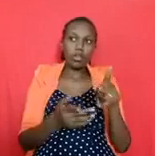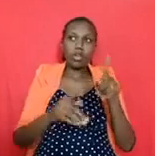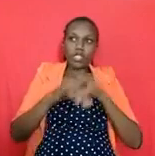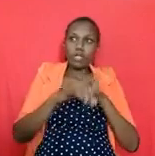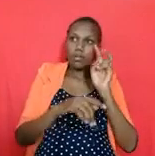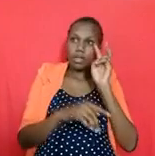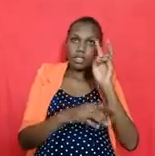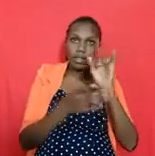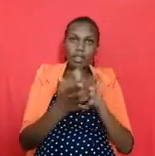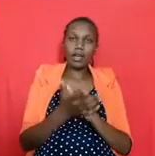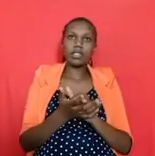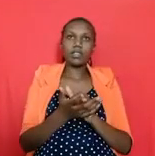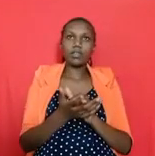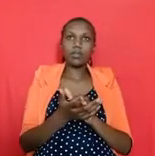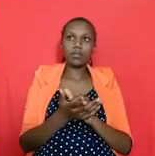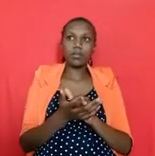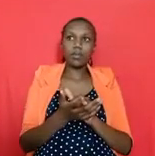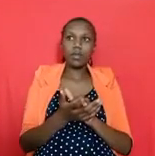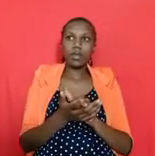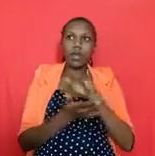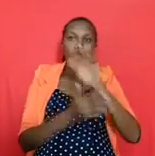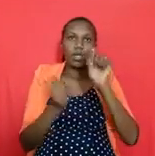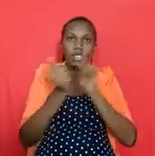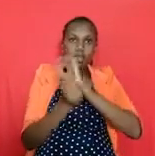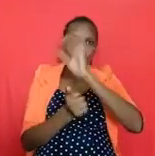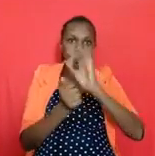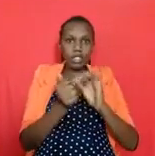ndĩronire tithe cianyu